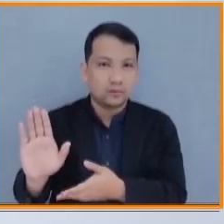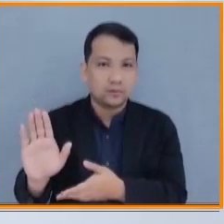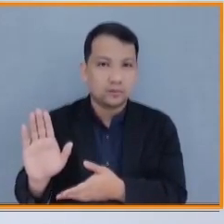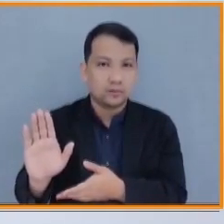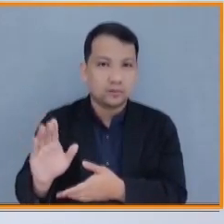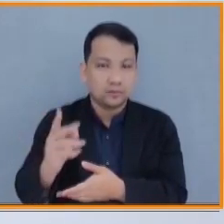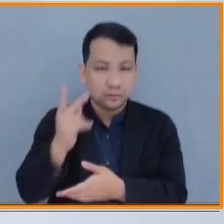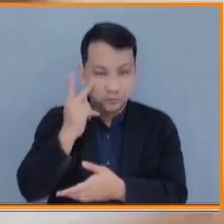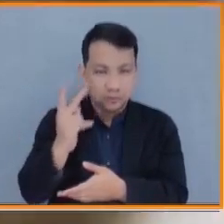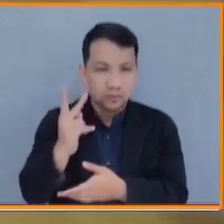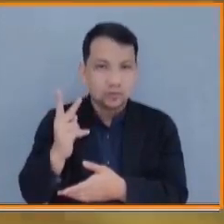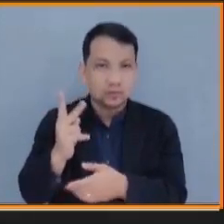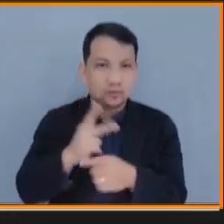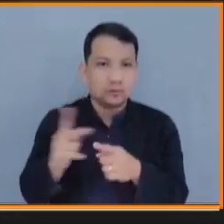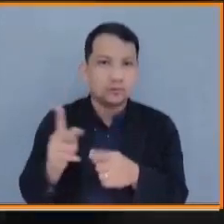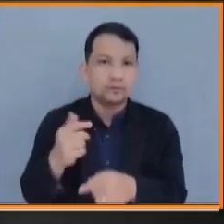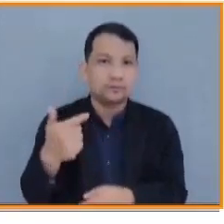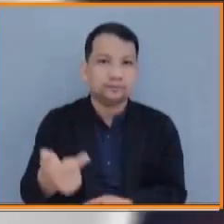professor